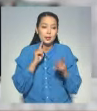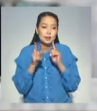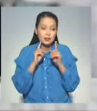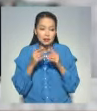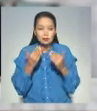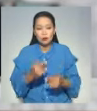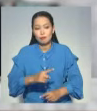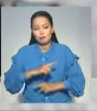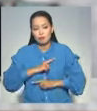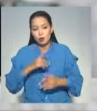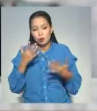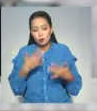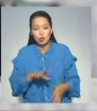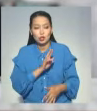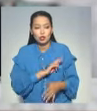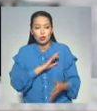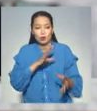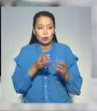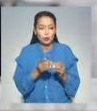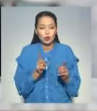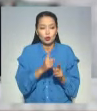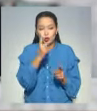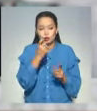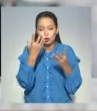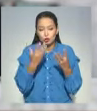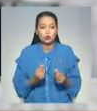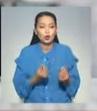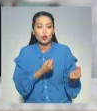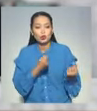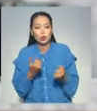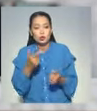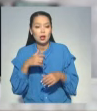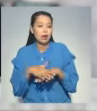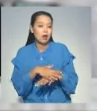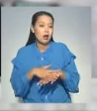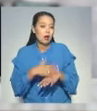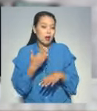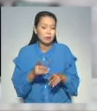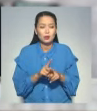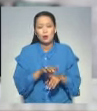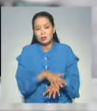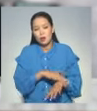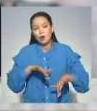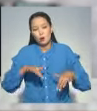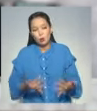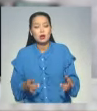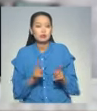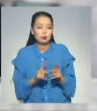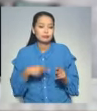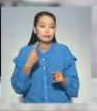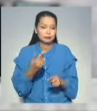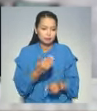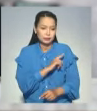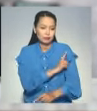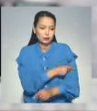мәресіне жетті. Жұмыстары небәрі 100 күнге созылған халық қалаулары қатты шаршай қоймаса да келесі сессияға күш жинап